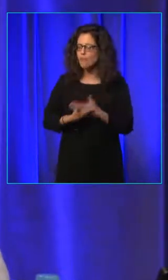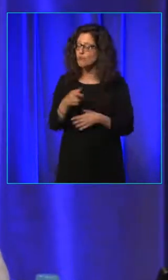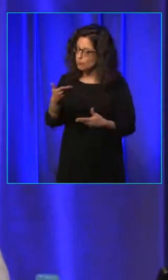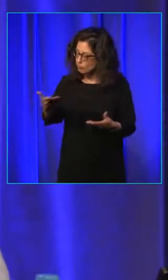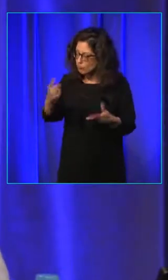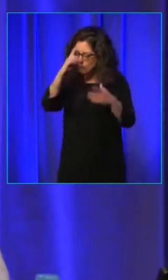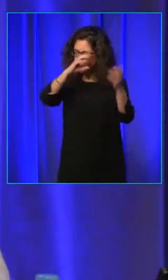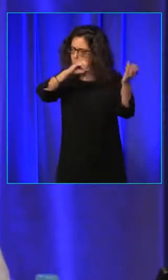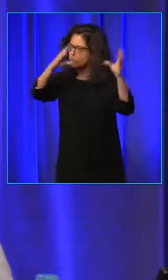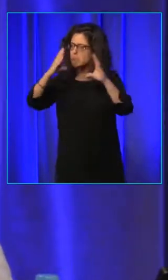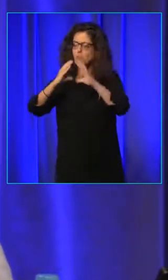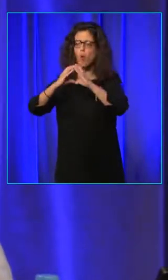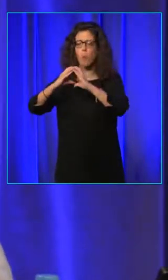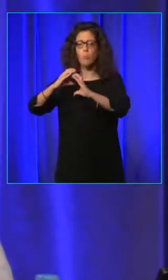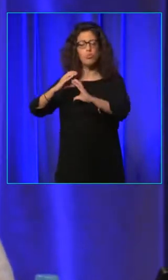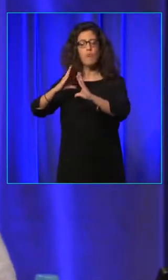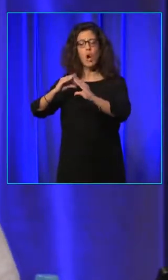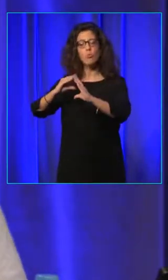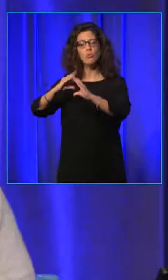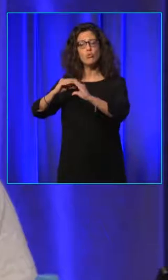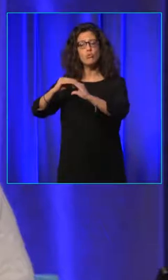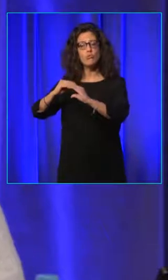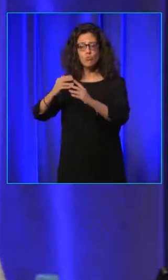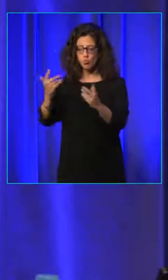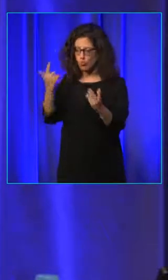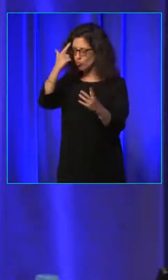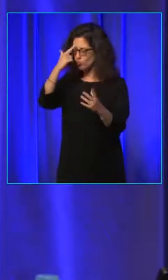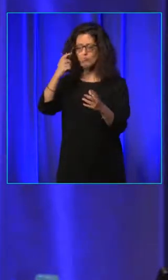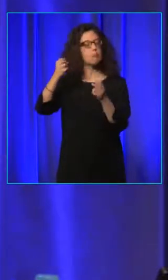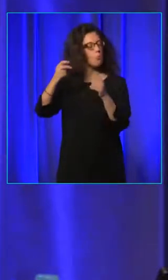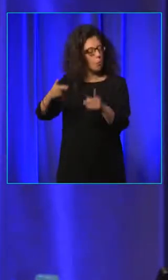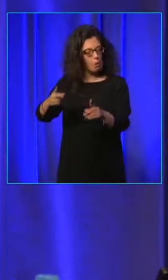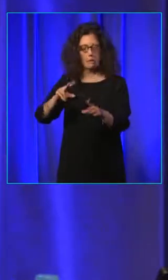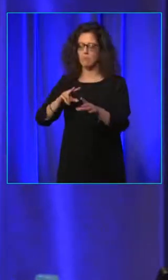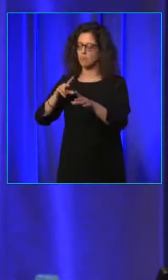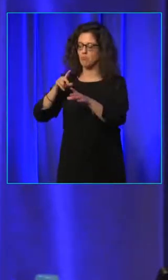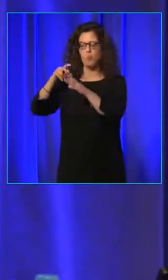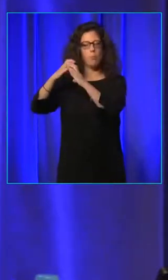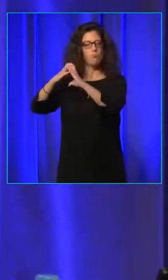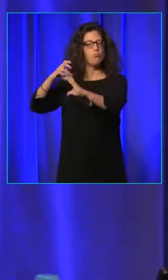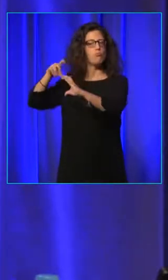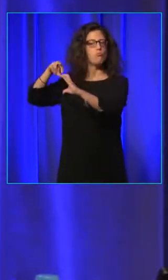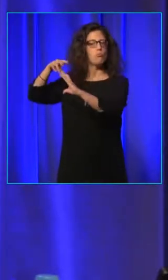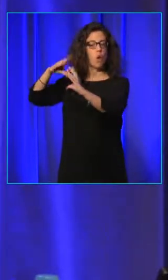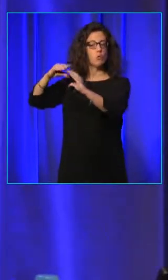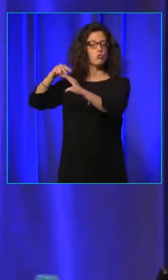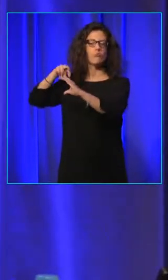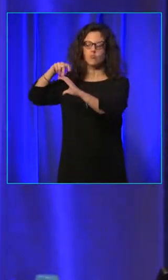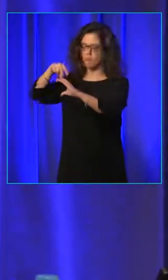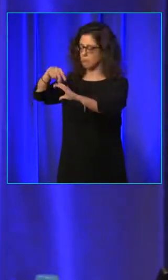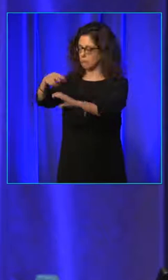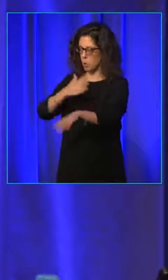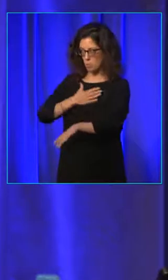Pareil. Pas de peur. Dans sa tête. Et ensuite, elle a fait sur la poutre. Sur la